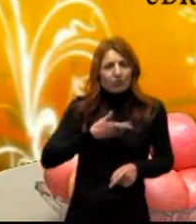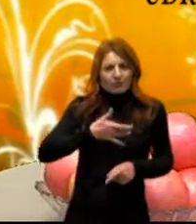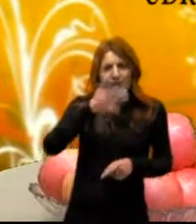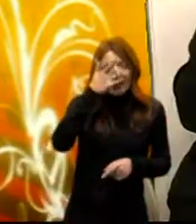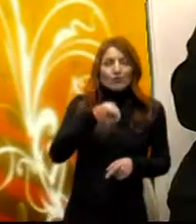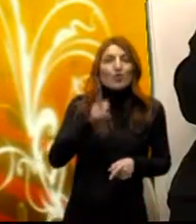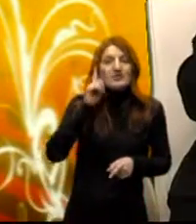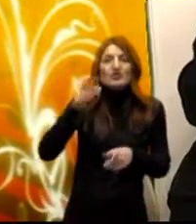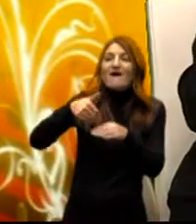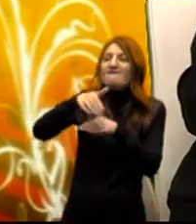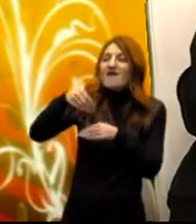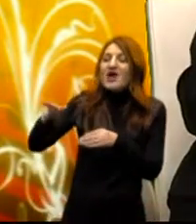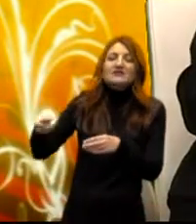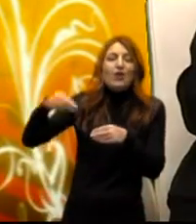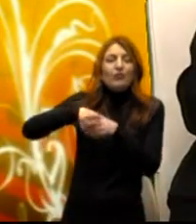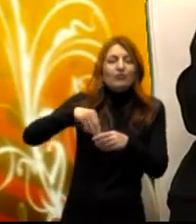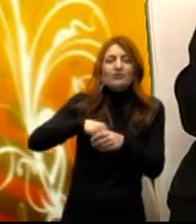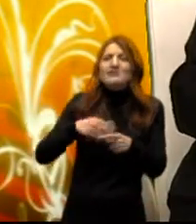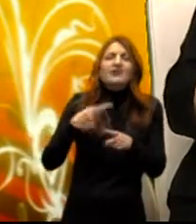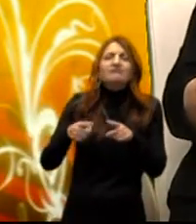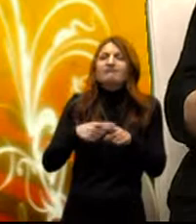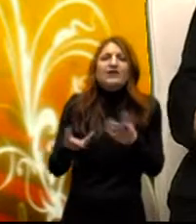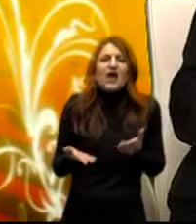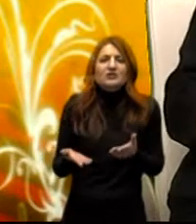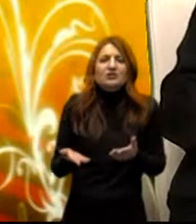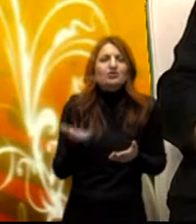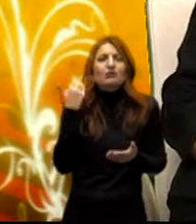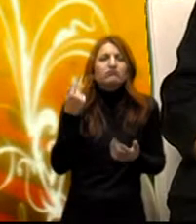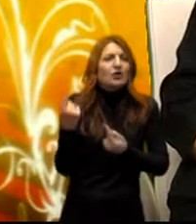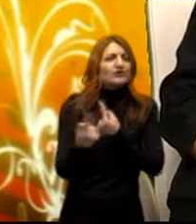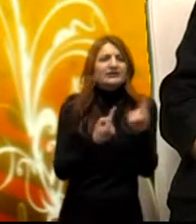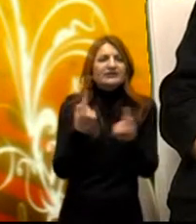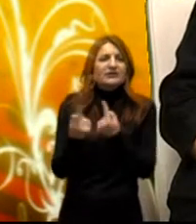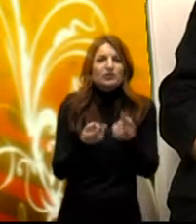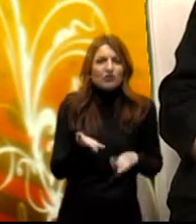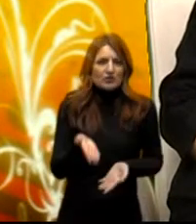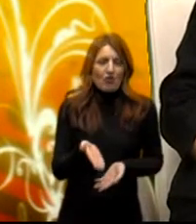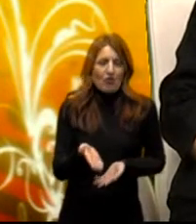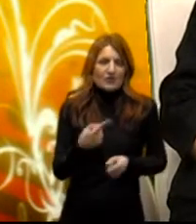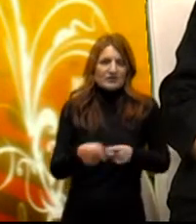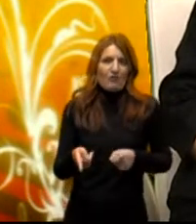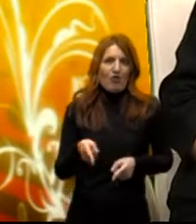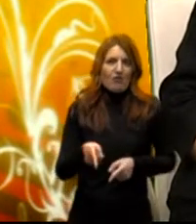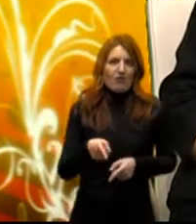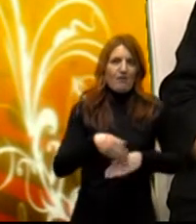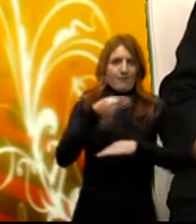vanjski faktori, koje su okolnosti bile, koje su dovele u tom trenutku do